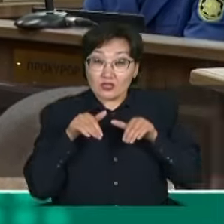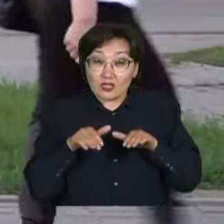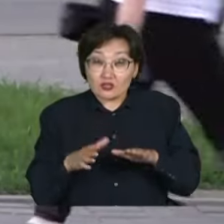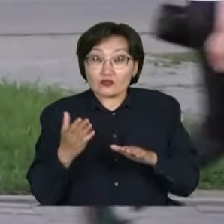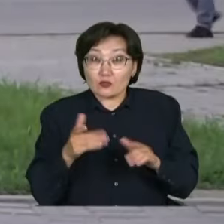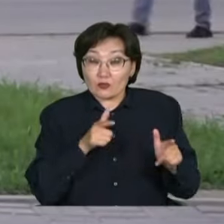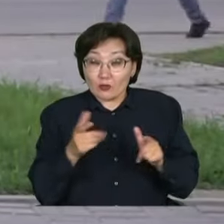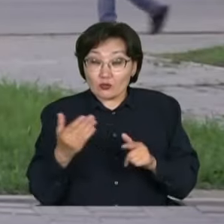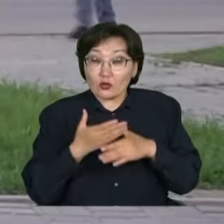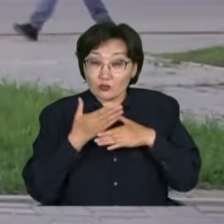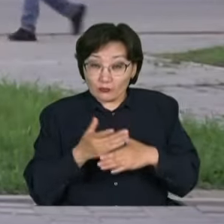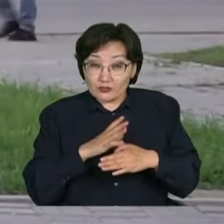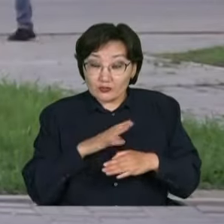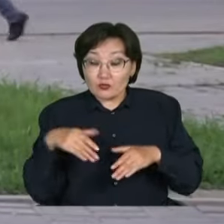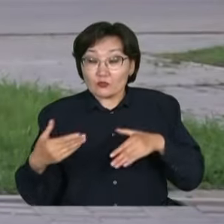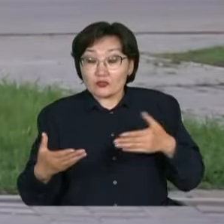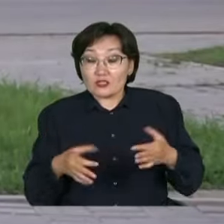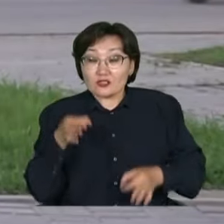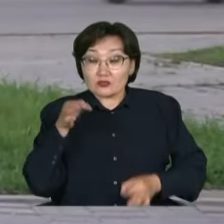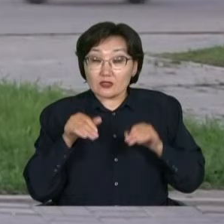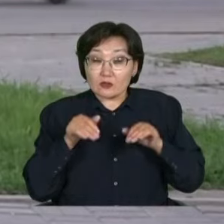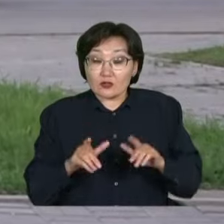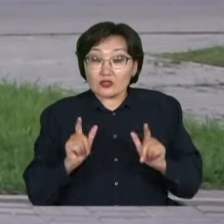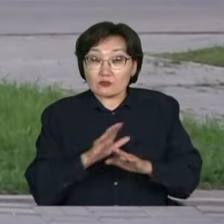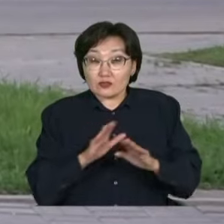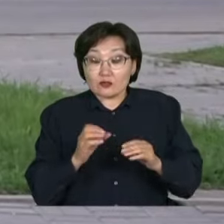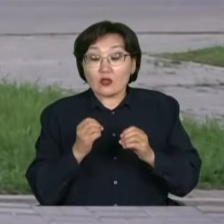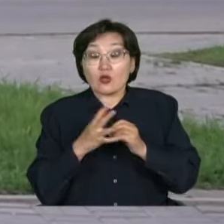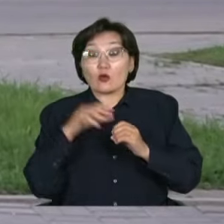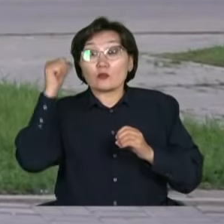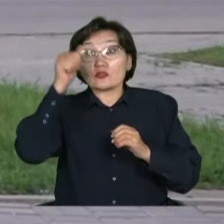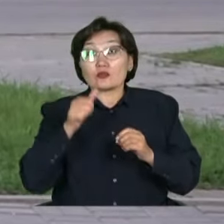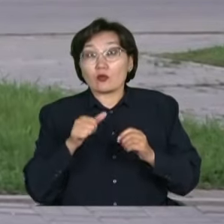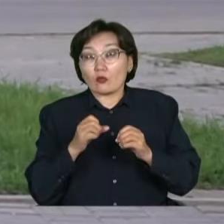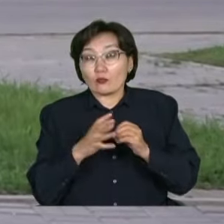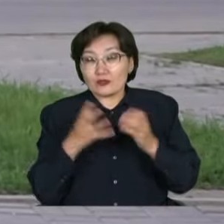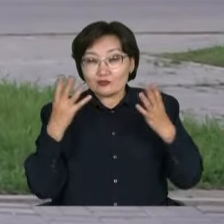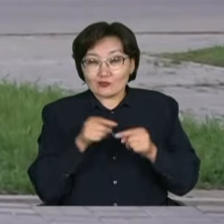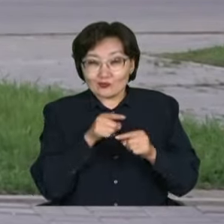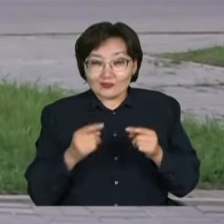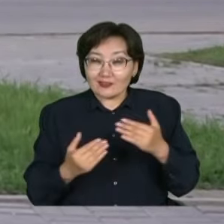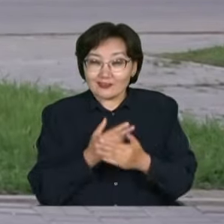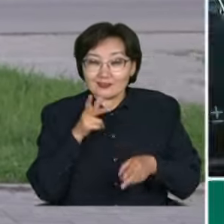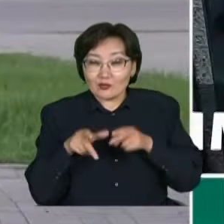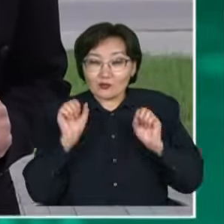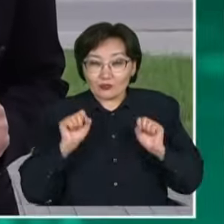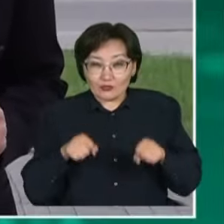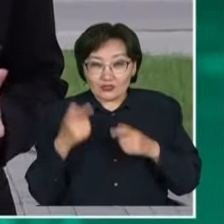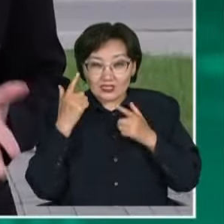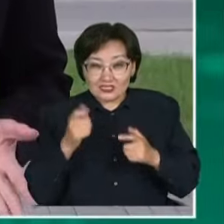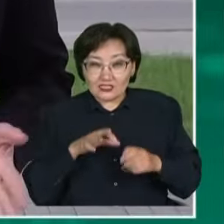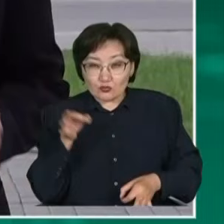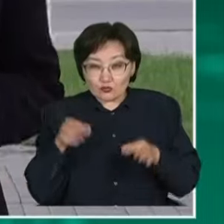шығуына атсалысты. Ал тараптар сот үкімімен келіспесе алдағы 15 күннің ішінде апелляциялық шағым түсіре алатынын да ескертті